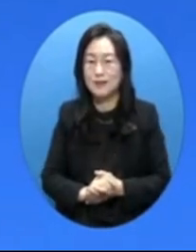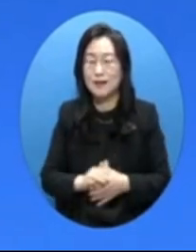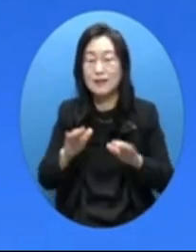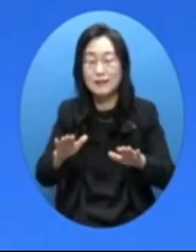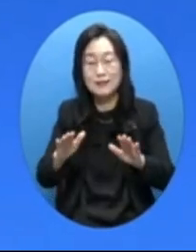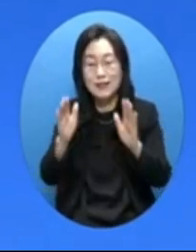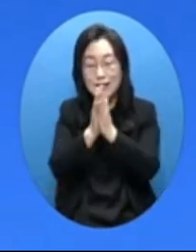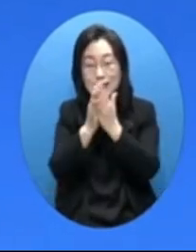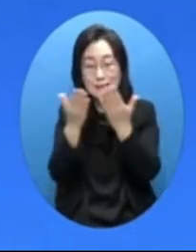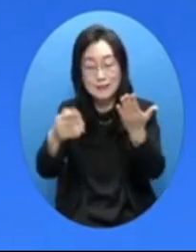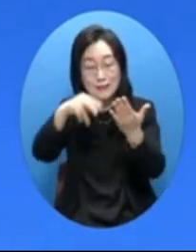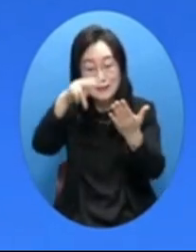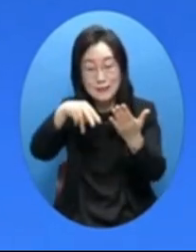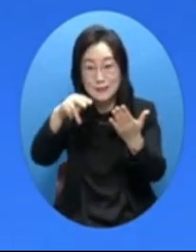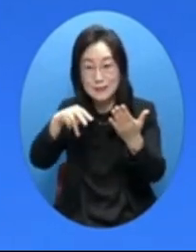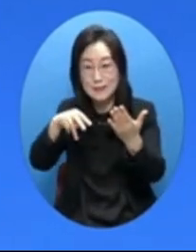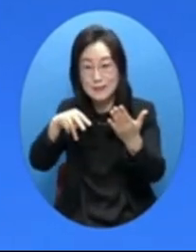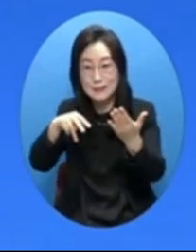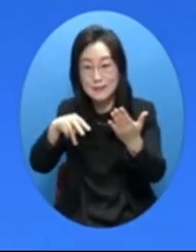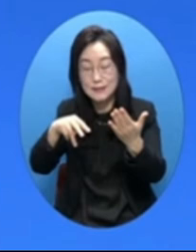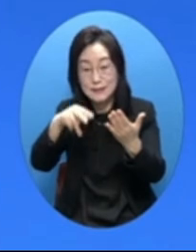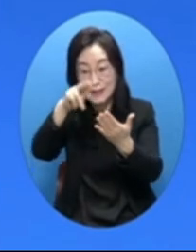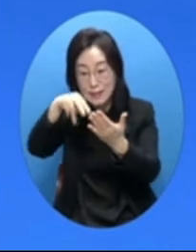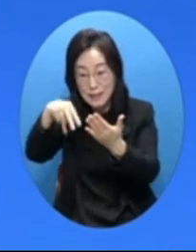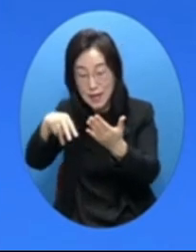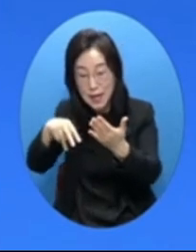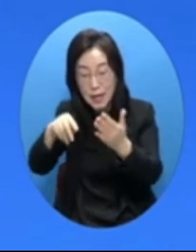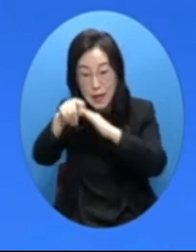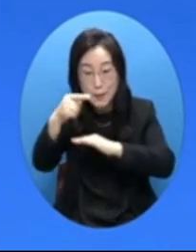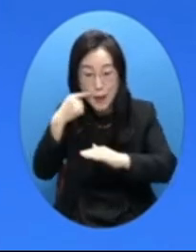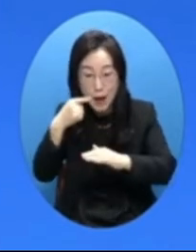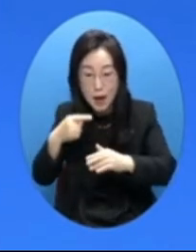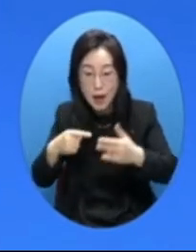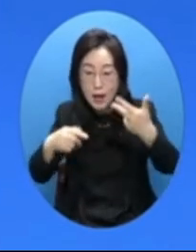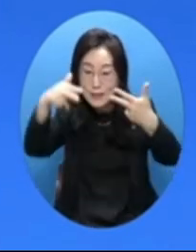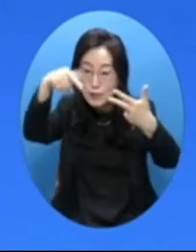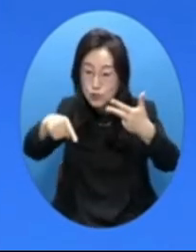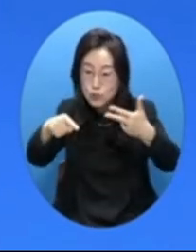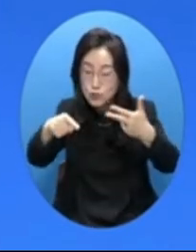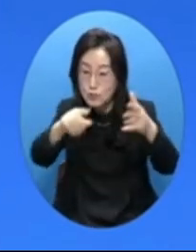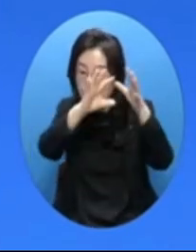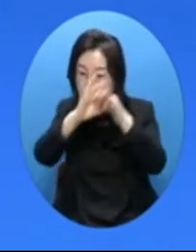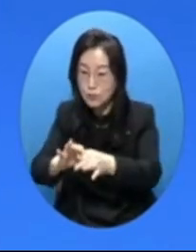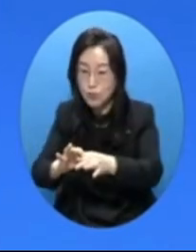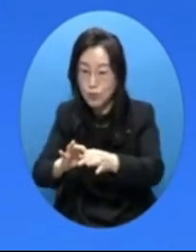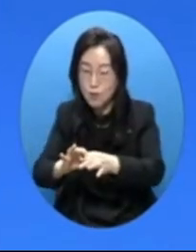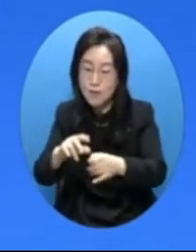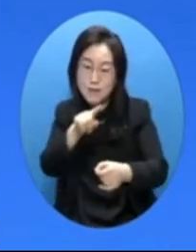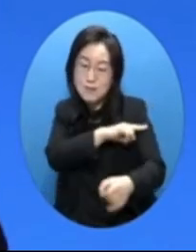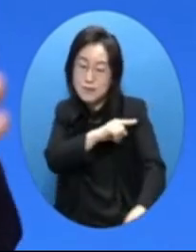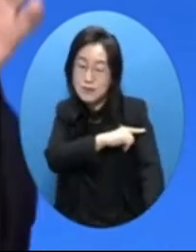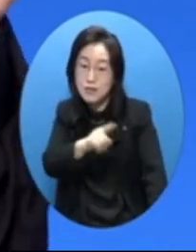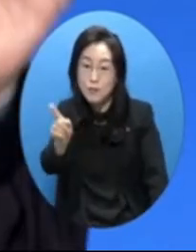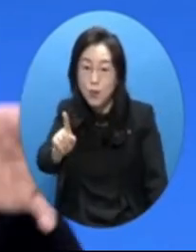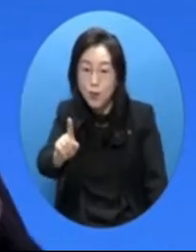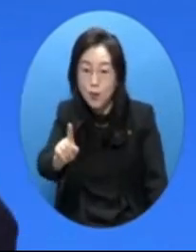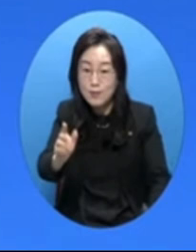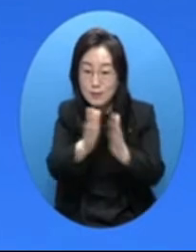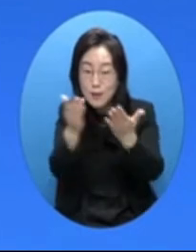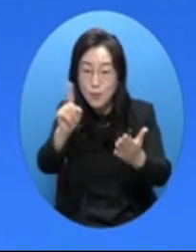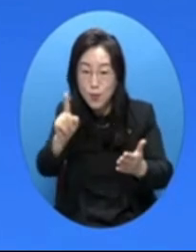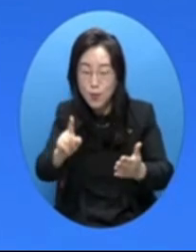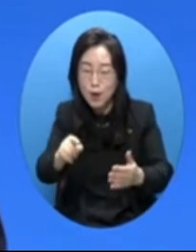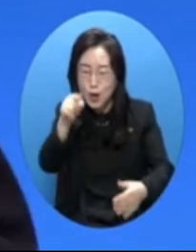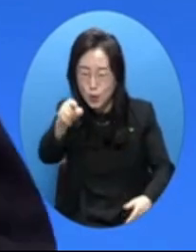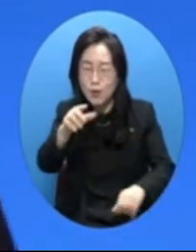책방에서 70주 연속해서 셀러인 책의 제목을 보니까 그래 넌 잘할 수 있어 그 내용이에요 그런데 70주